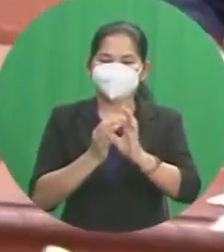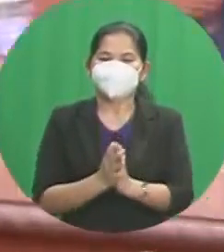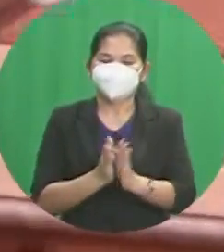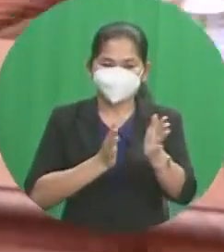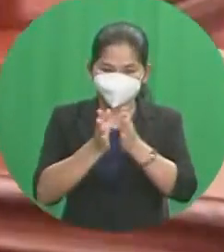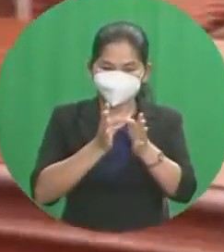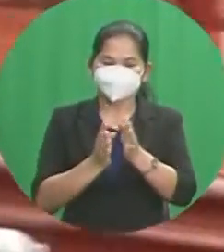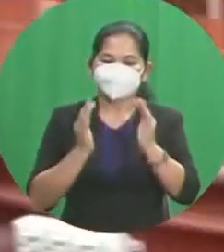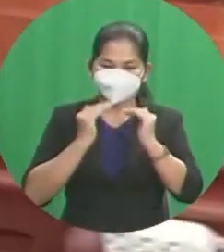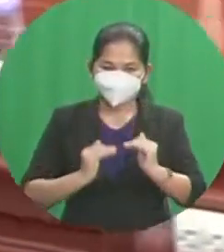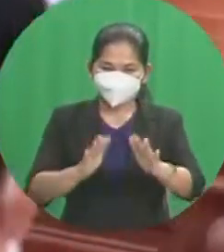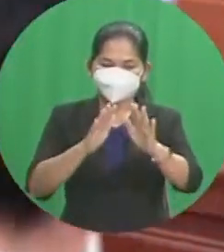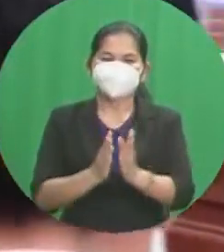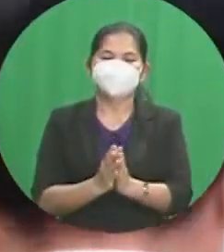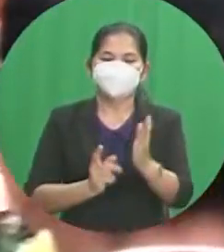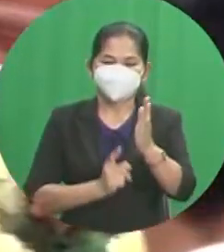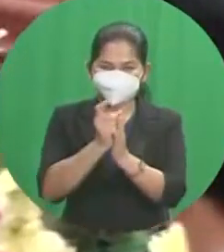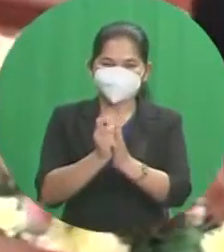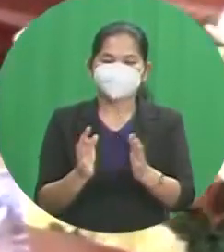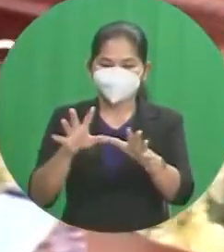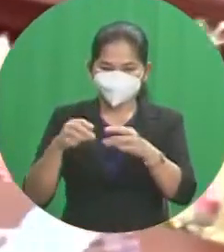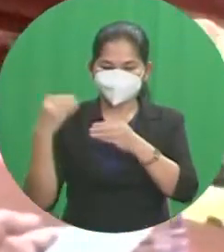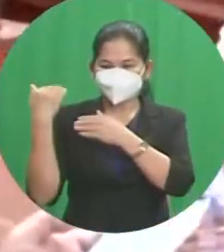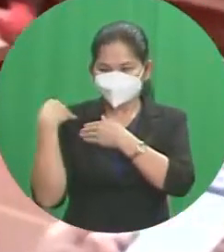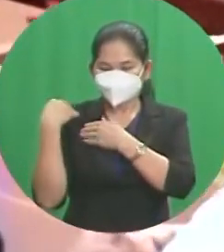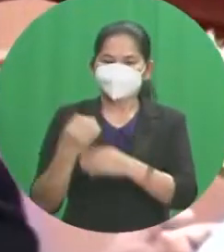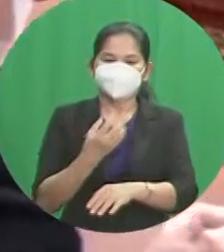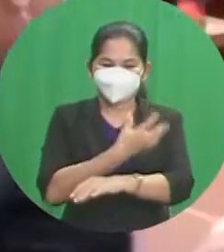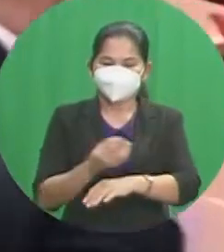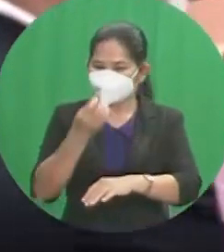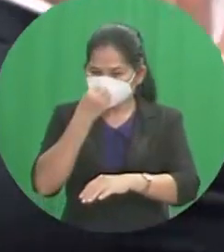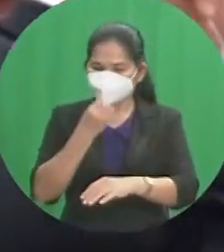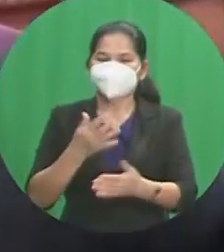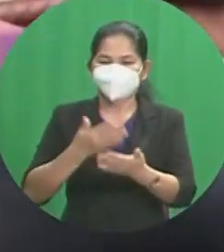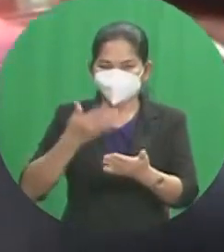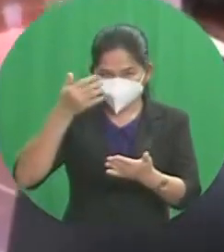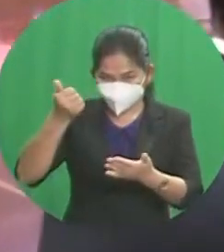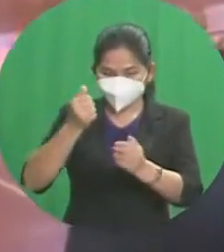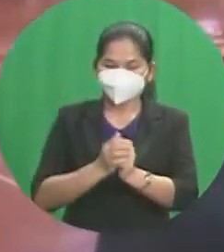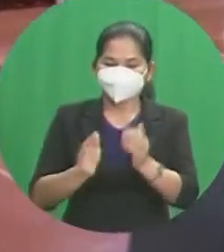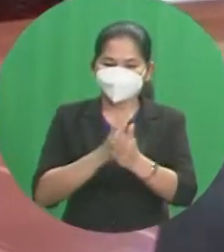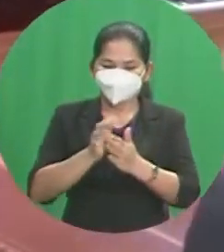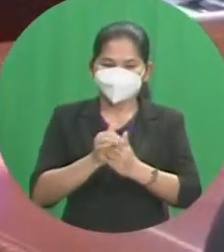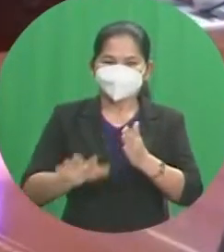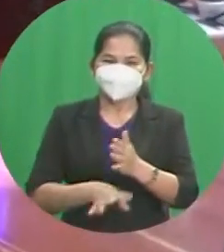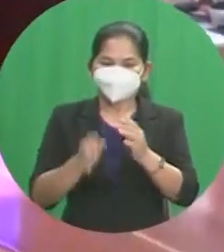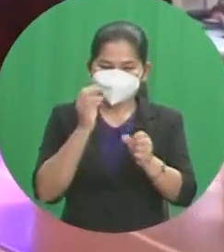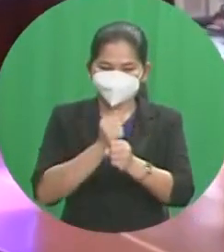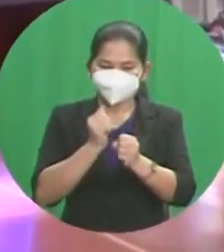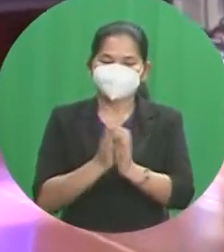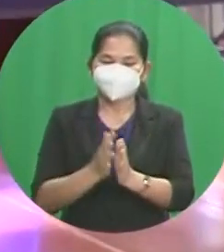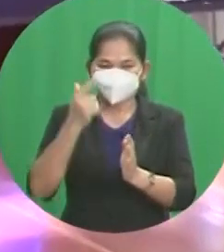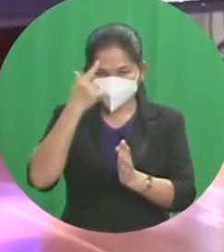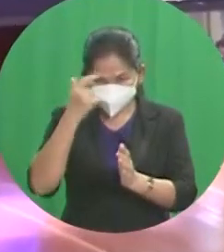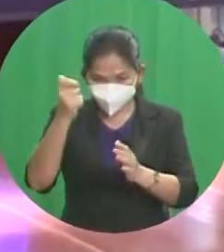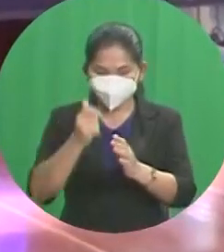សម្របសម្រួលភាគីដៃគូអភិវឌ្ឍទទួលបន្ទុកផ្នែកអាហារូបត្ថម្ភបានកោតសរសើរដល់រាជរដ្ឋាភិបាលកម្ពុជាក្រោមការដឹក